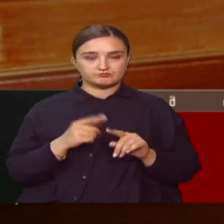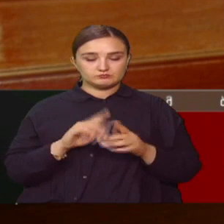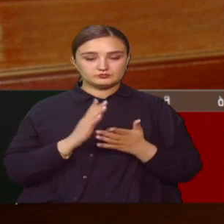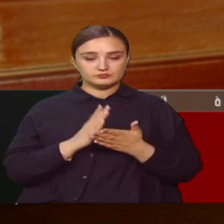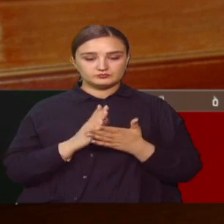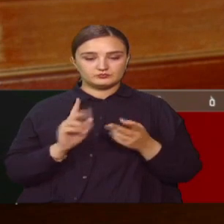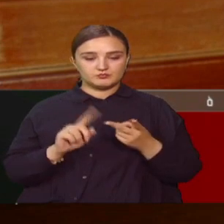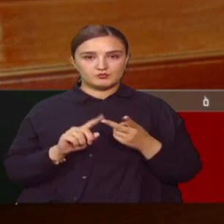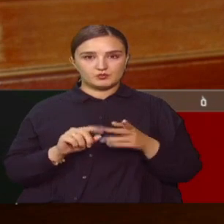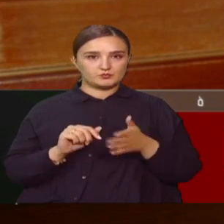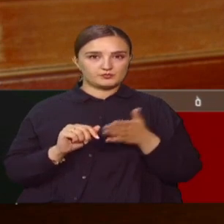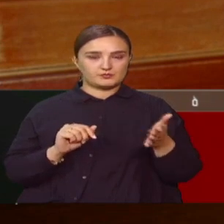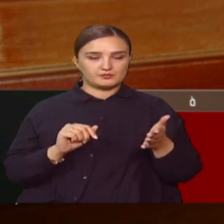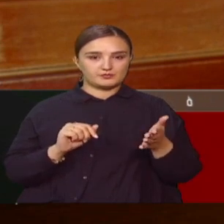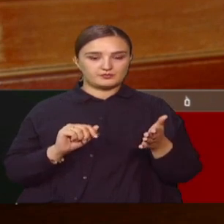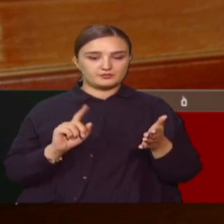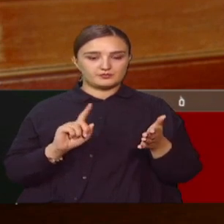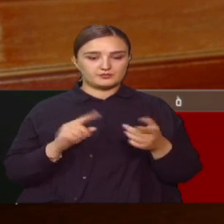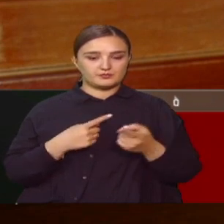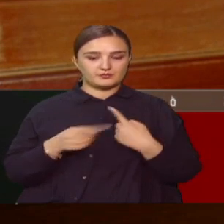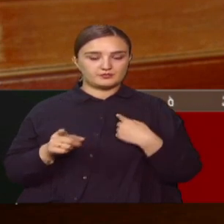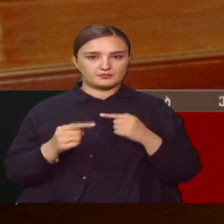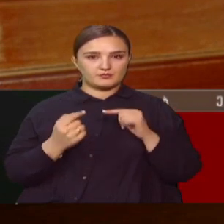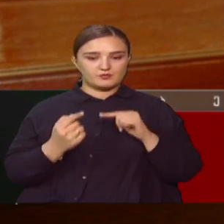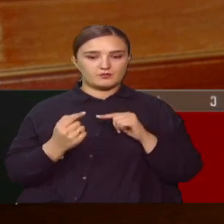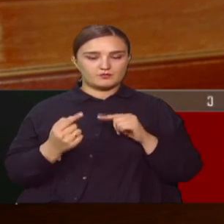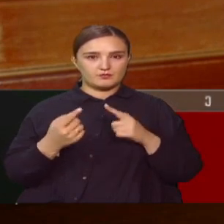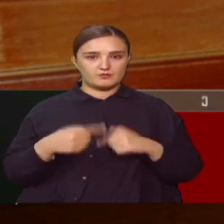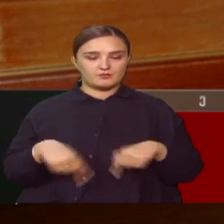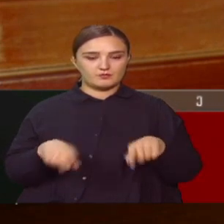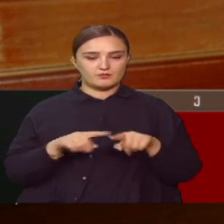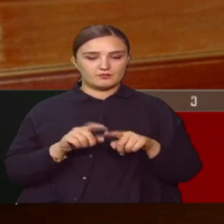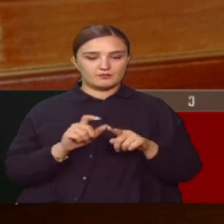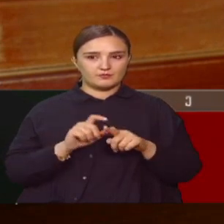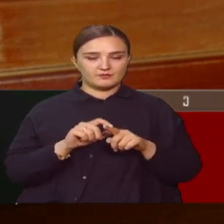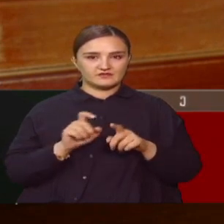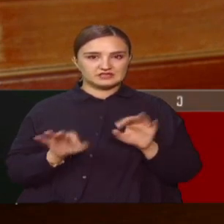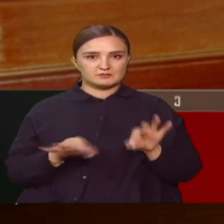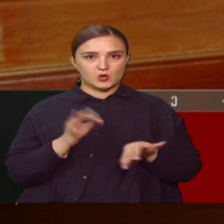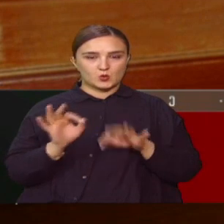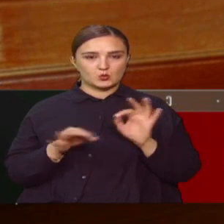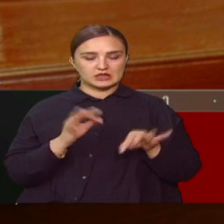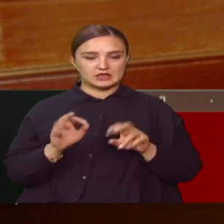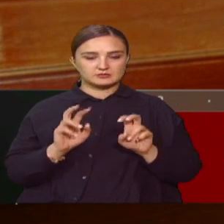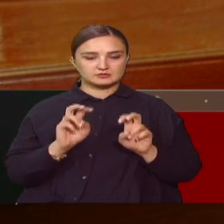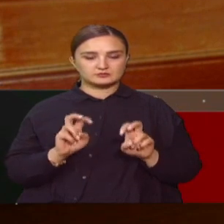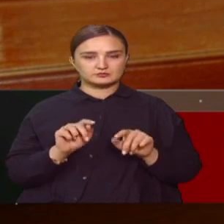არის მეორე რეალობა რომ რადიკალური ოპოზიცია სპეკულირებს აი ამ ასე ვთქვათ